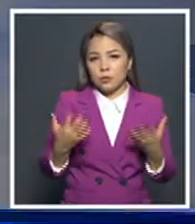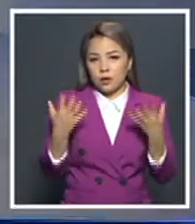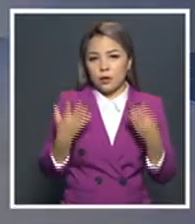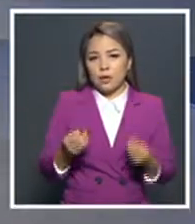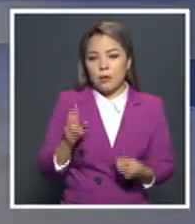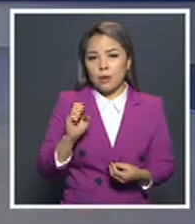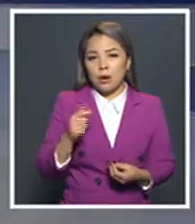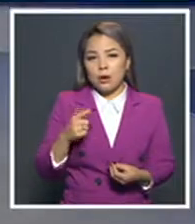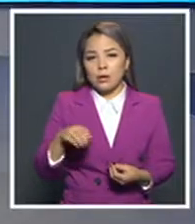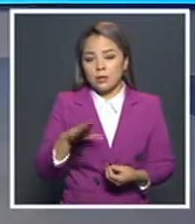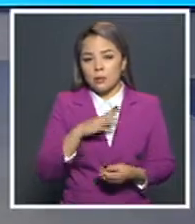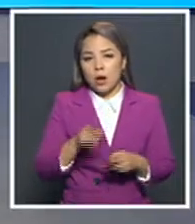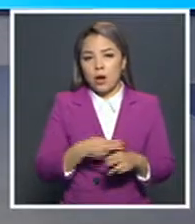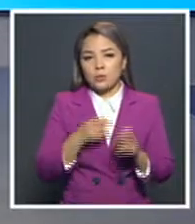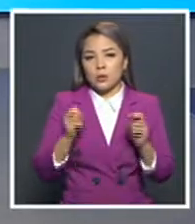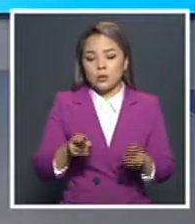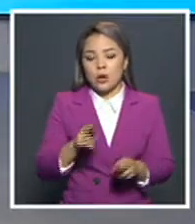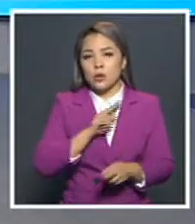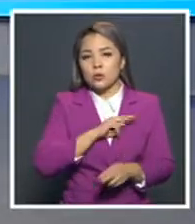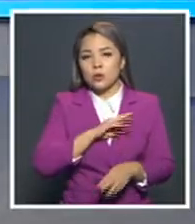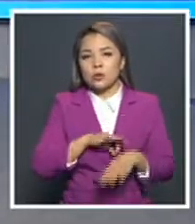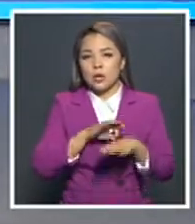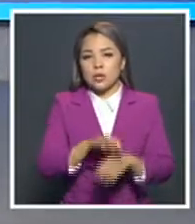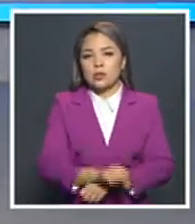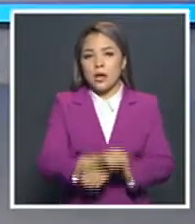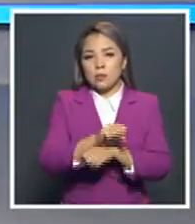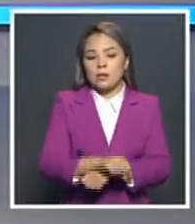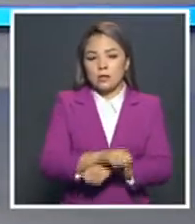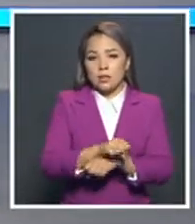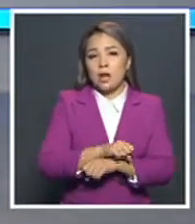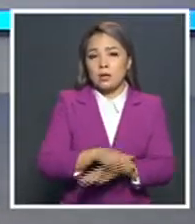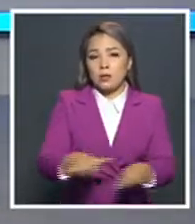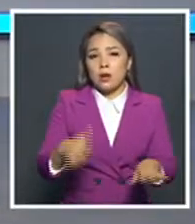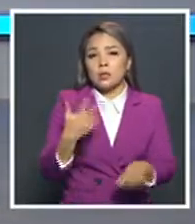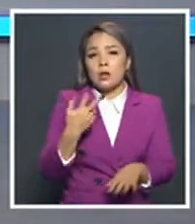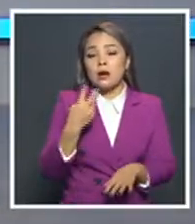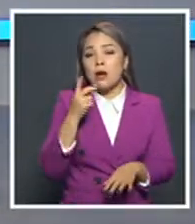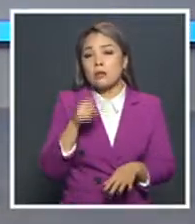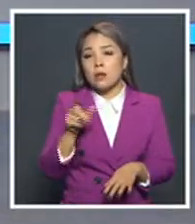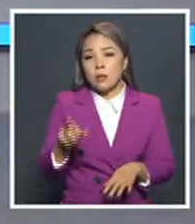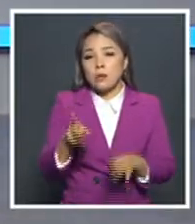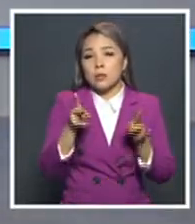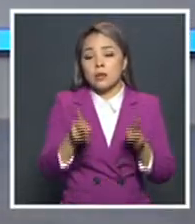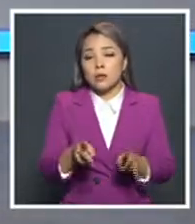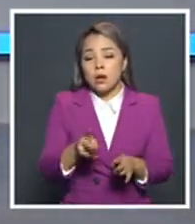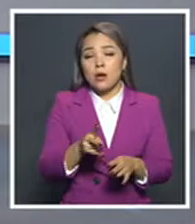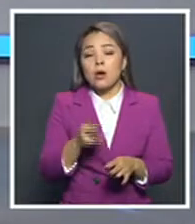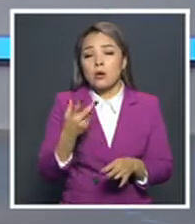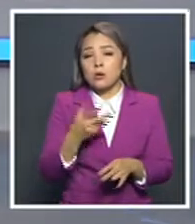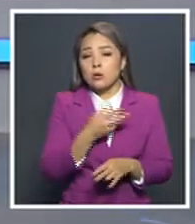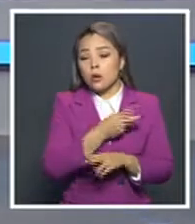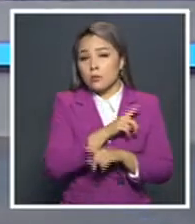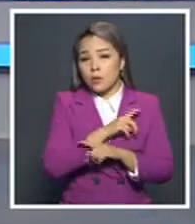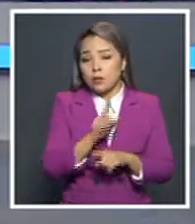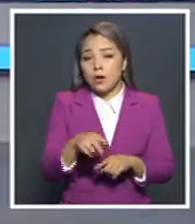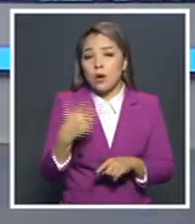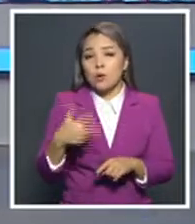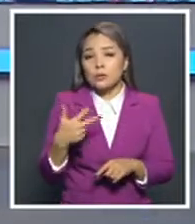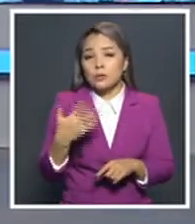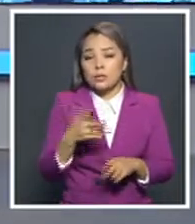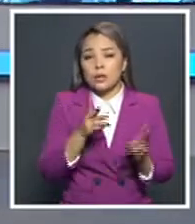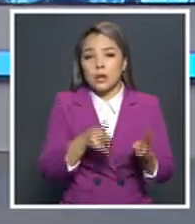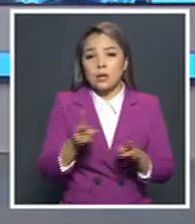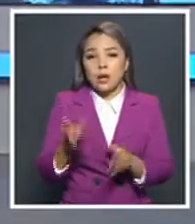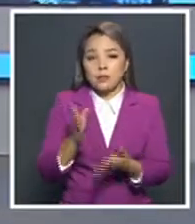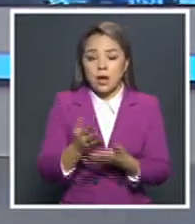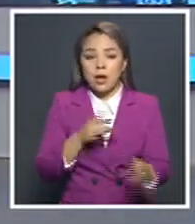Бүгін Бағдатта қауіпсіздік күштері демонстранттарды тарату кезінде 2 адамды мерт қылып, 35-ін жаралады. Қазір ел аумағында үкіметке